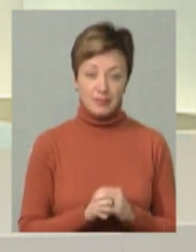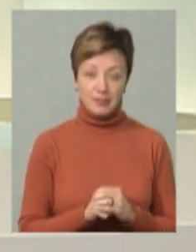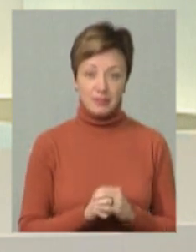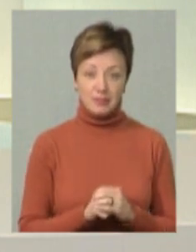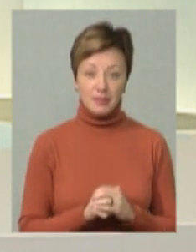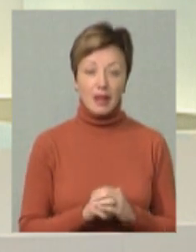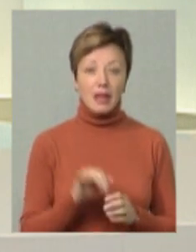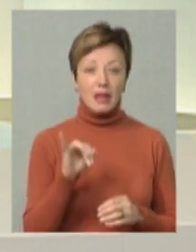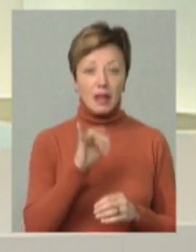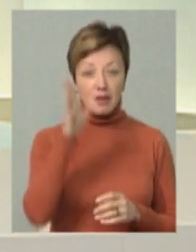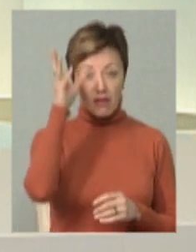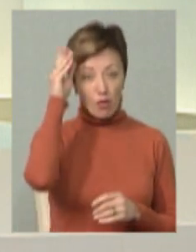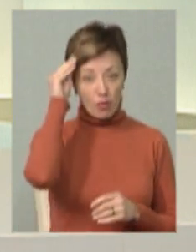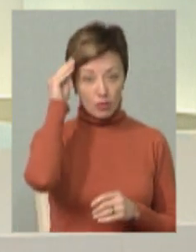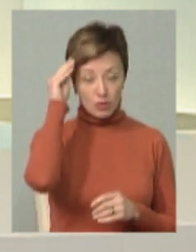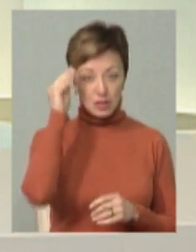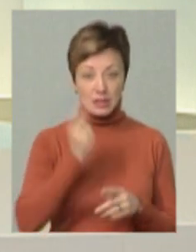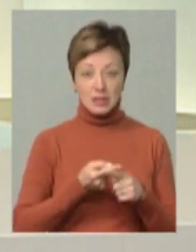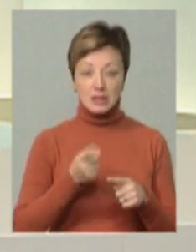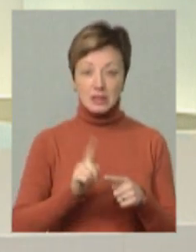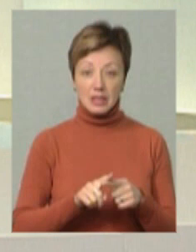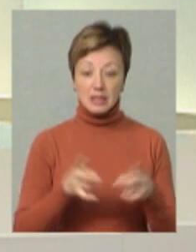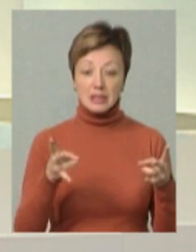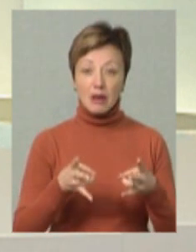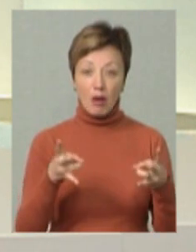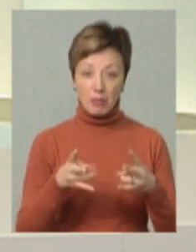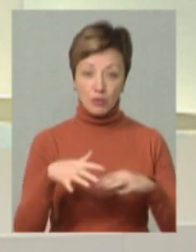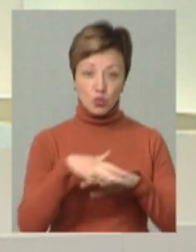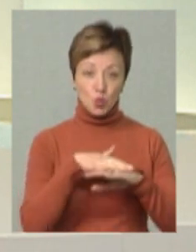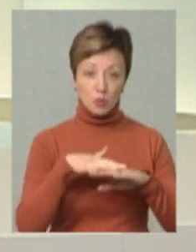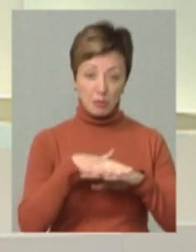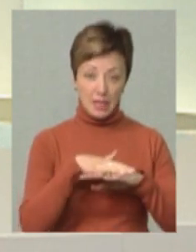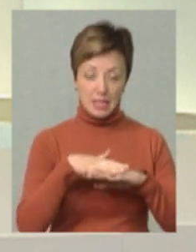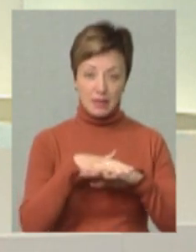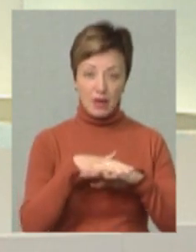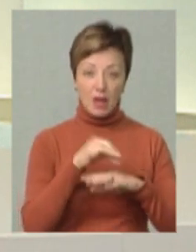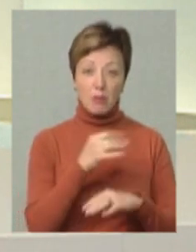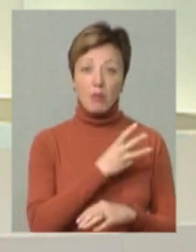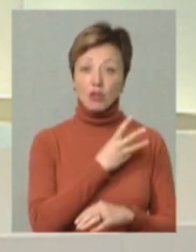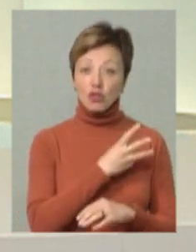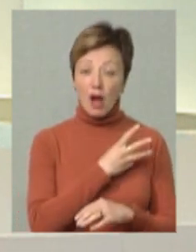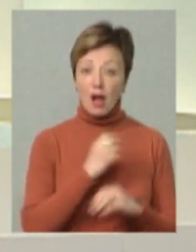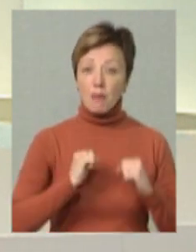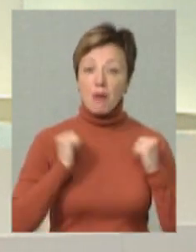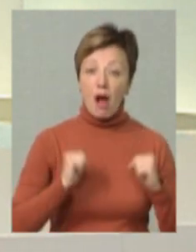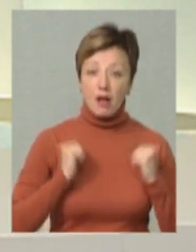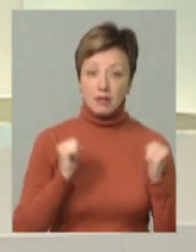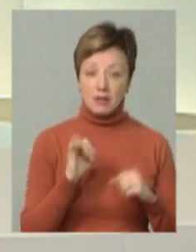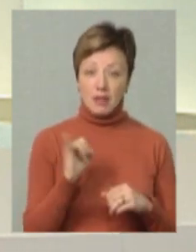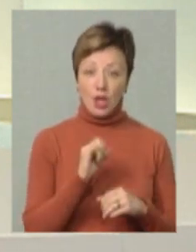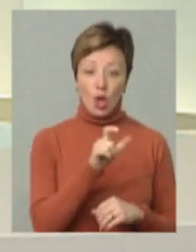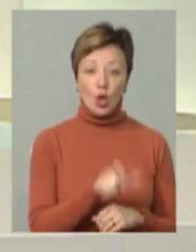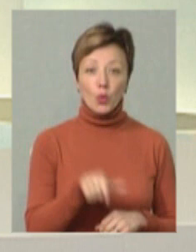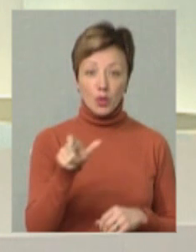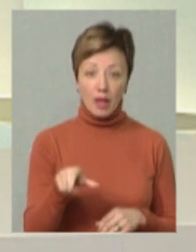І враховуючи цей запит суспільства і бажання, і прагнення, і